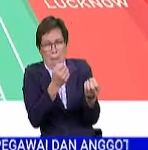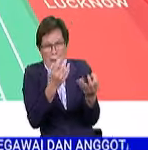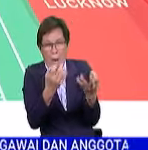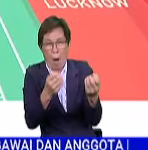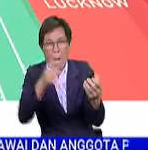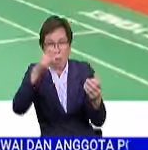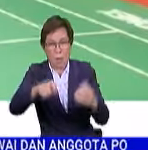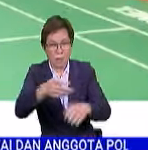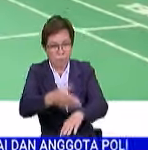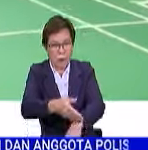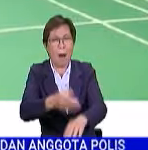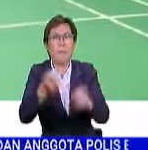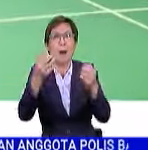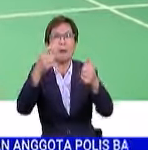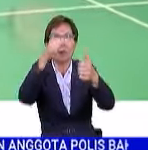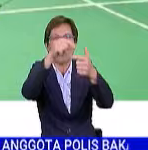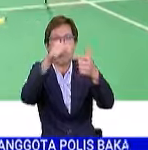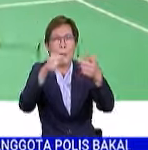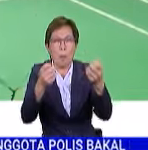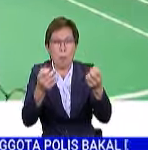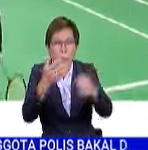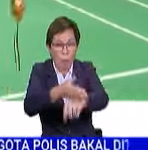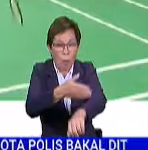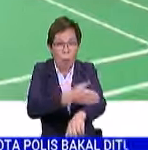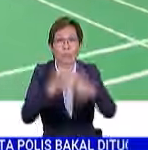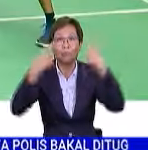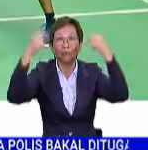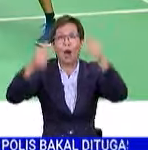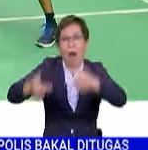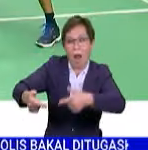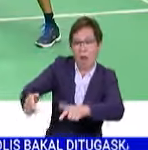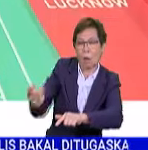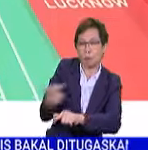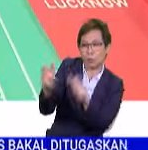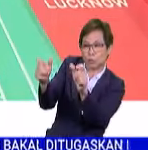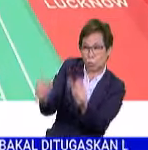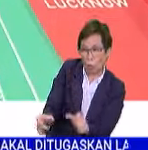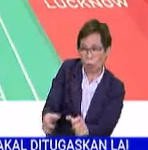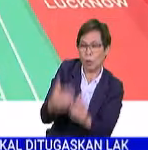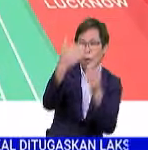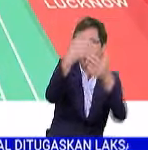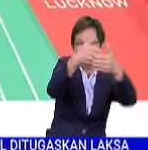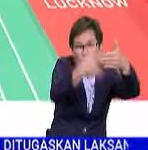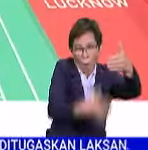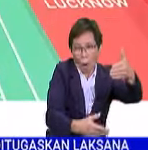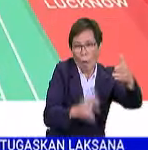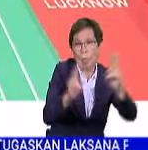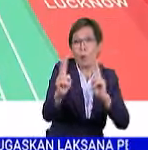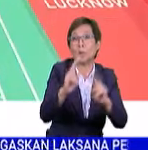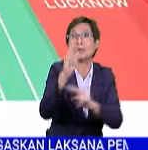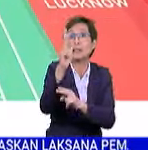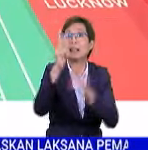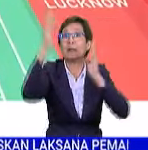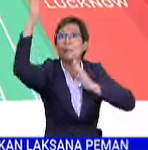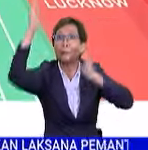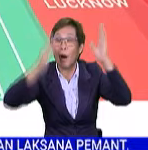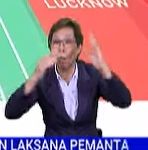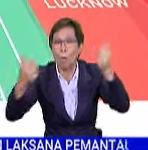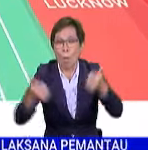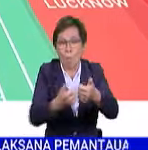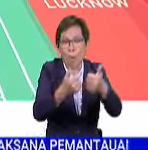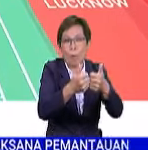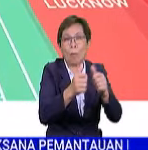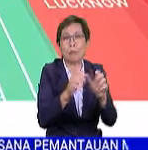yang perlu diperbaiki. Pencapaian itu membuka peluang mereka untuk tersenarai sebagai beregu ketiga negara dalam